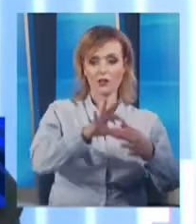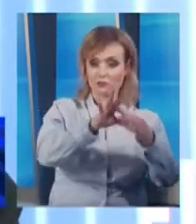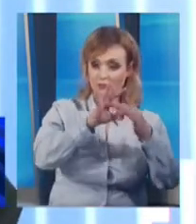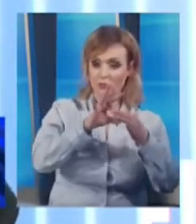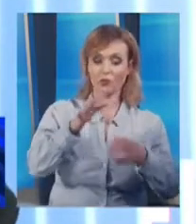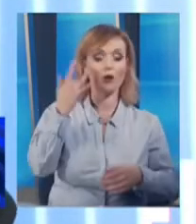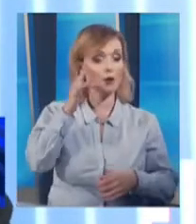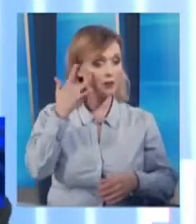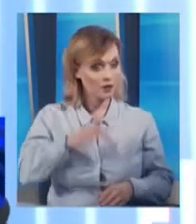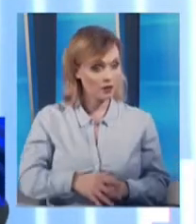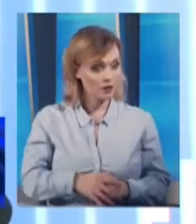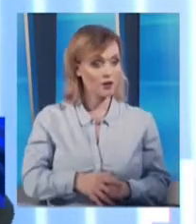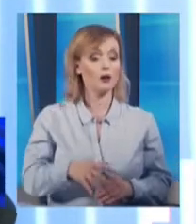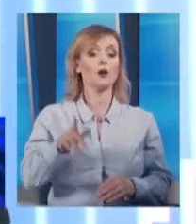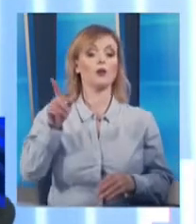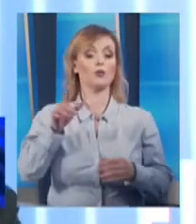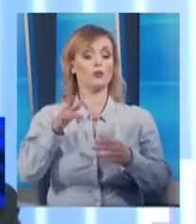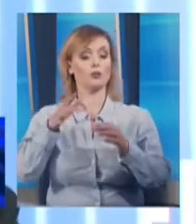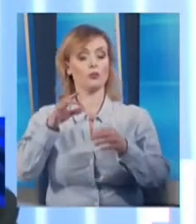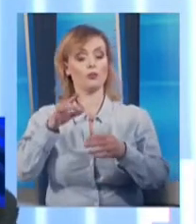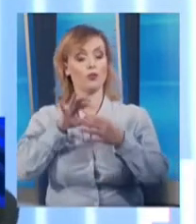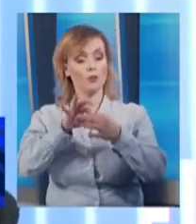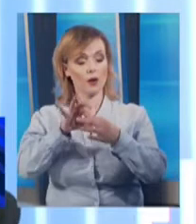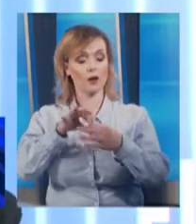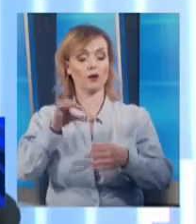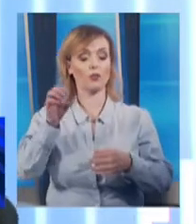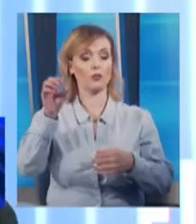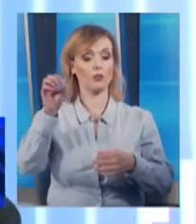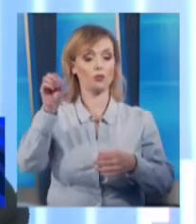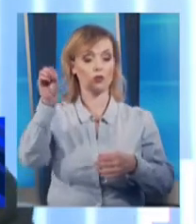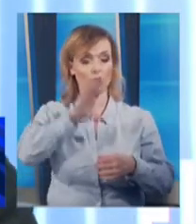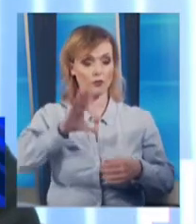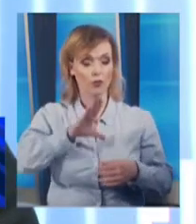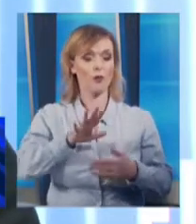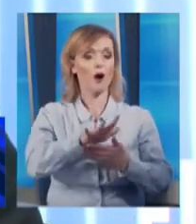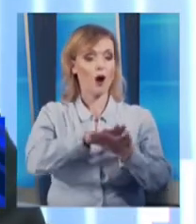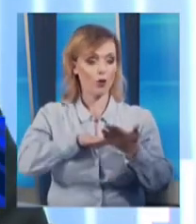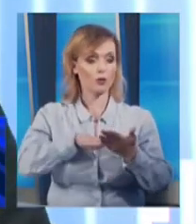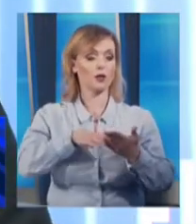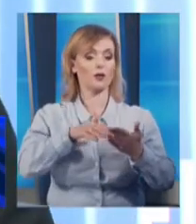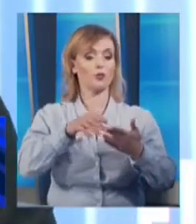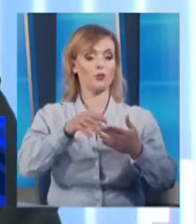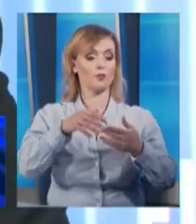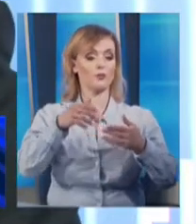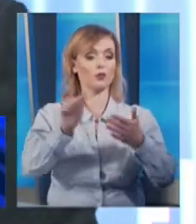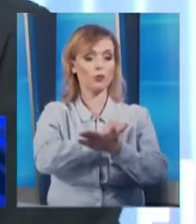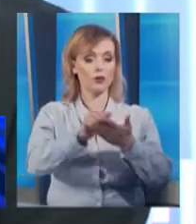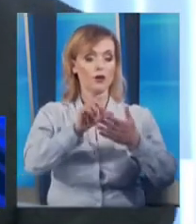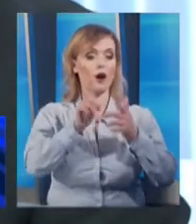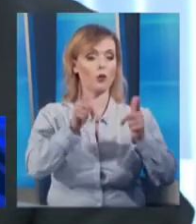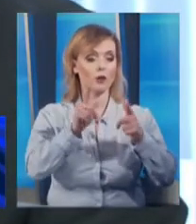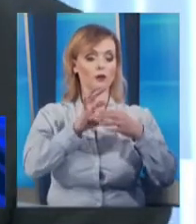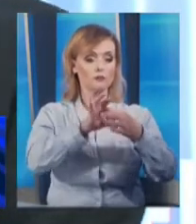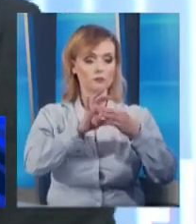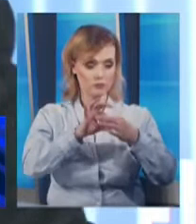Unite ale Americii, cu statele Uniunii Europene, prin prisma acordului de asociere și de liber schimb. Republica Moldova a suferit și suferă în momentul de față